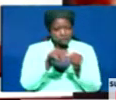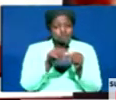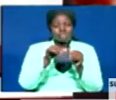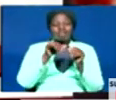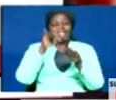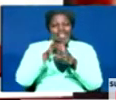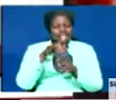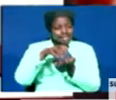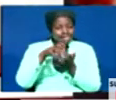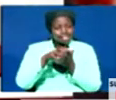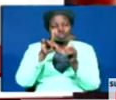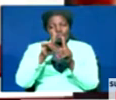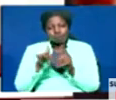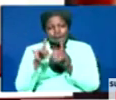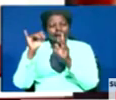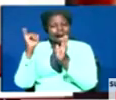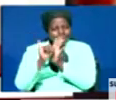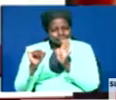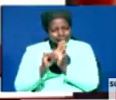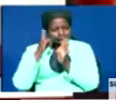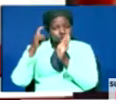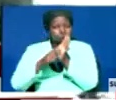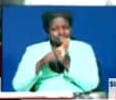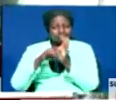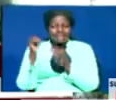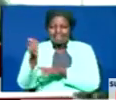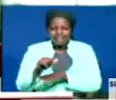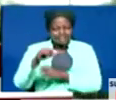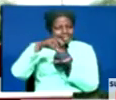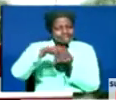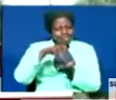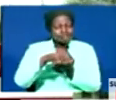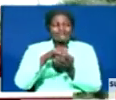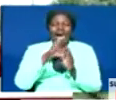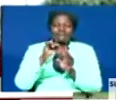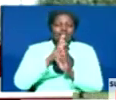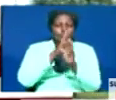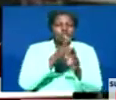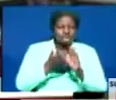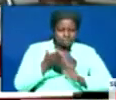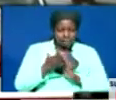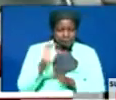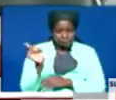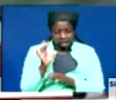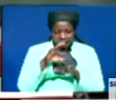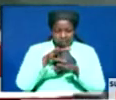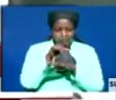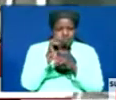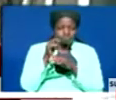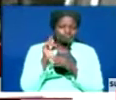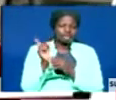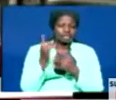vyovyote vinavyokisiwa kuwa vya ugonjwa huo na kuviripoti haraka. Taarifa hiyo ya Wizara ya Afya pia